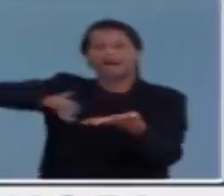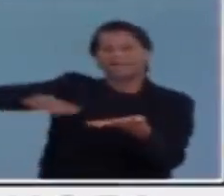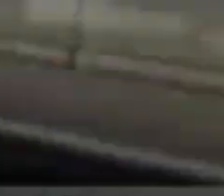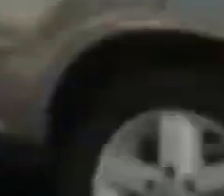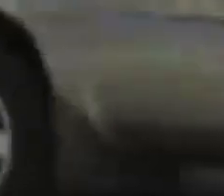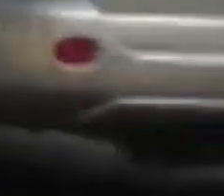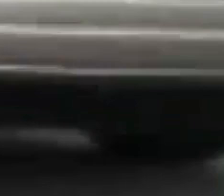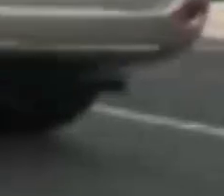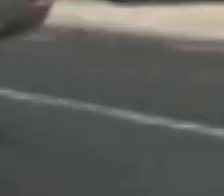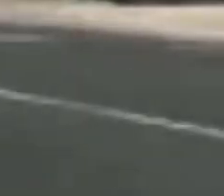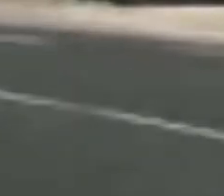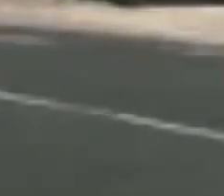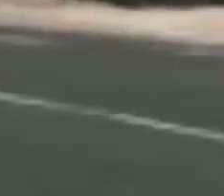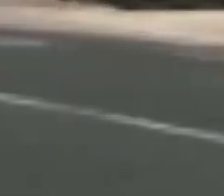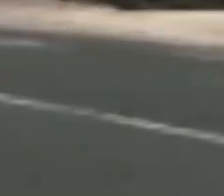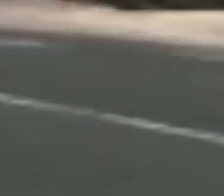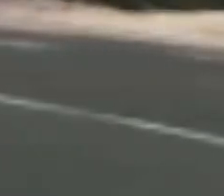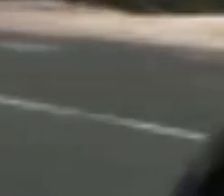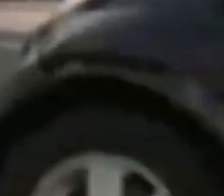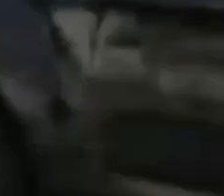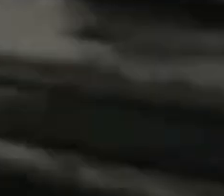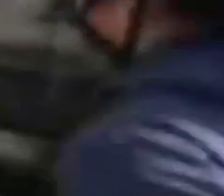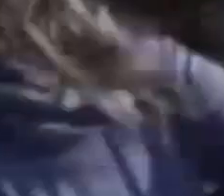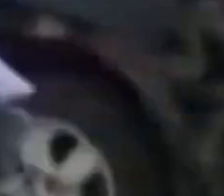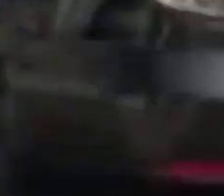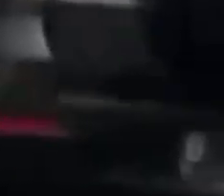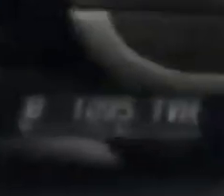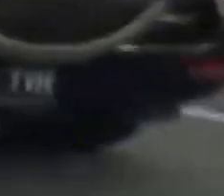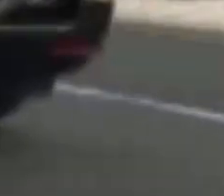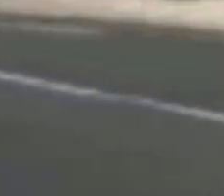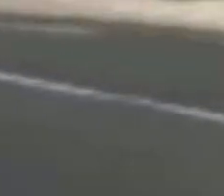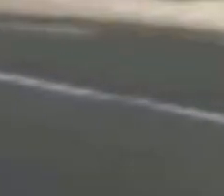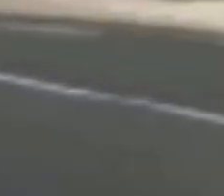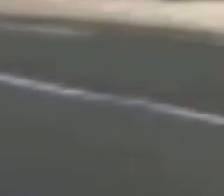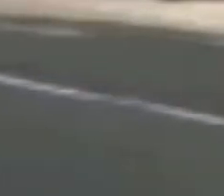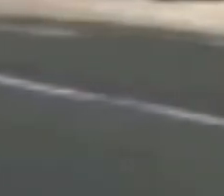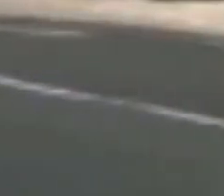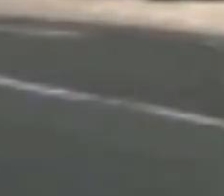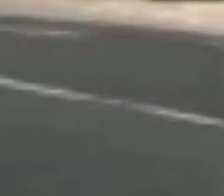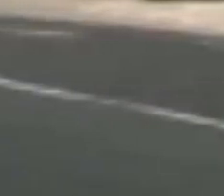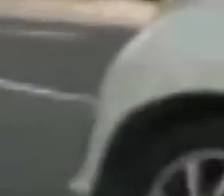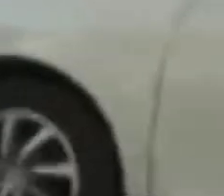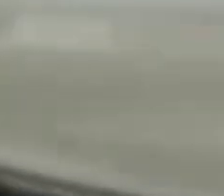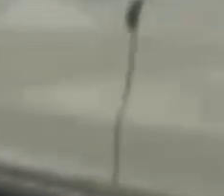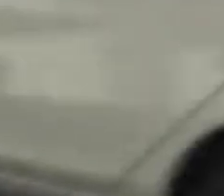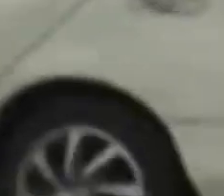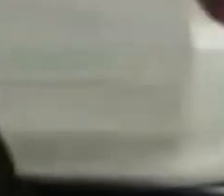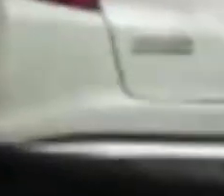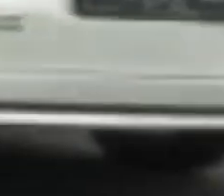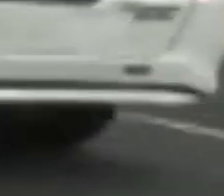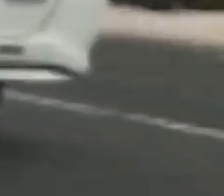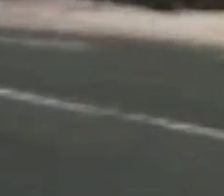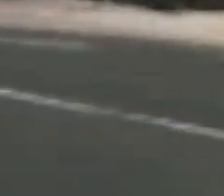Antrian didominasi oleh kendaraan pribadi wisatawan. Kepadatan juga terjadi di pertemuan pintu masuk objek wisata The